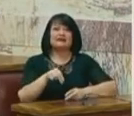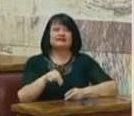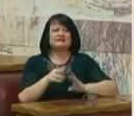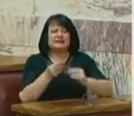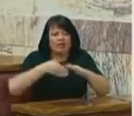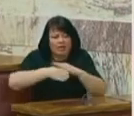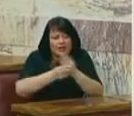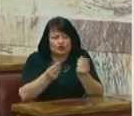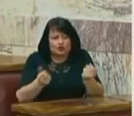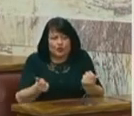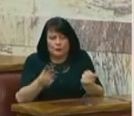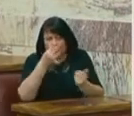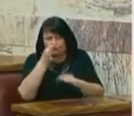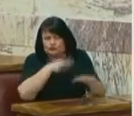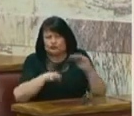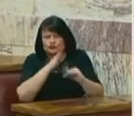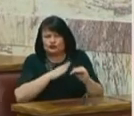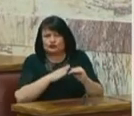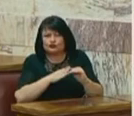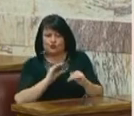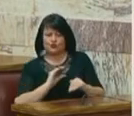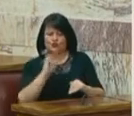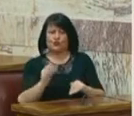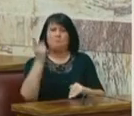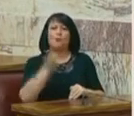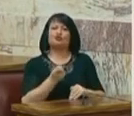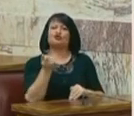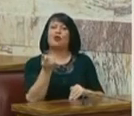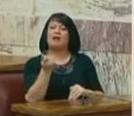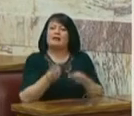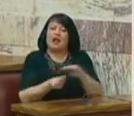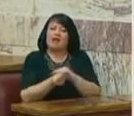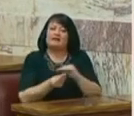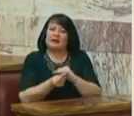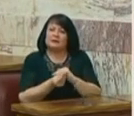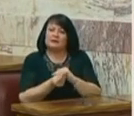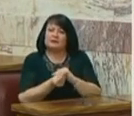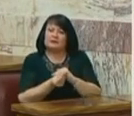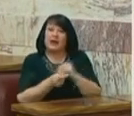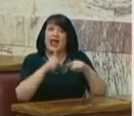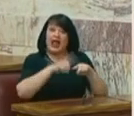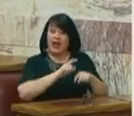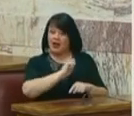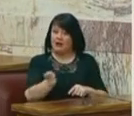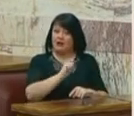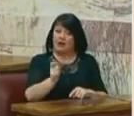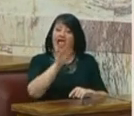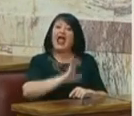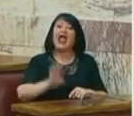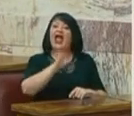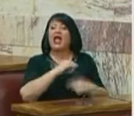τρόπους παίρνουν ένα μεγάλο κομμάτι της πίτας τόσο από την ελληνική όσο και από την ευρωπαϊκή